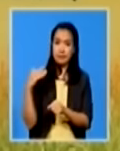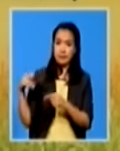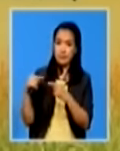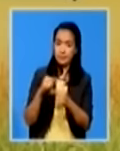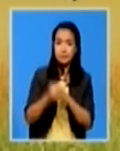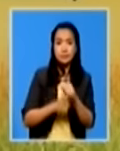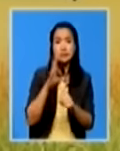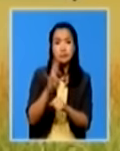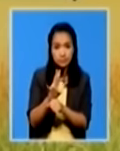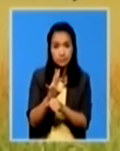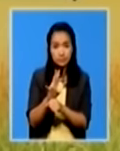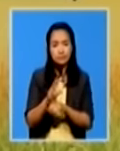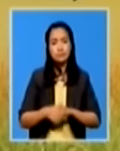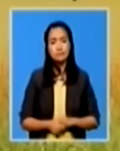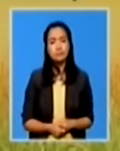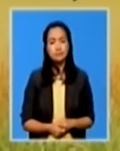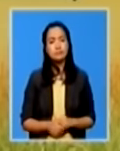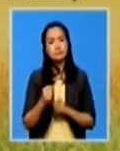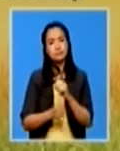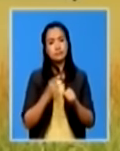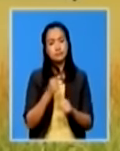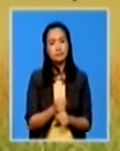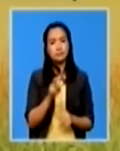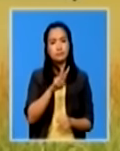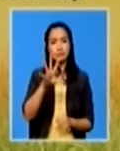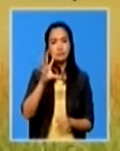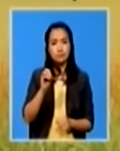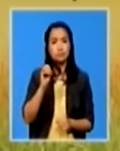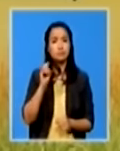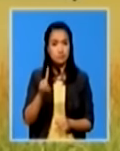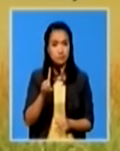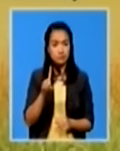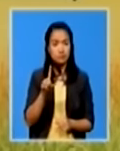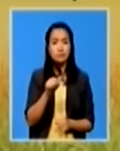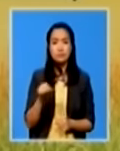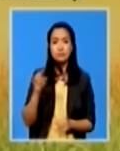จะต้องกล่าวอ้างกลับไปนิดนึงนะครับตั้งแต่ปี2551ถึง